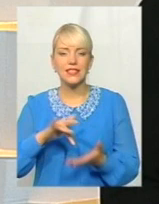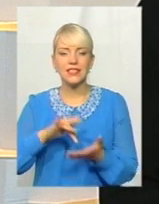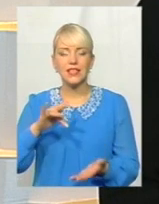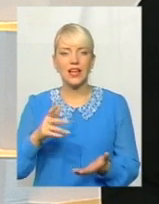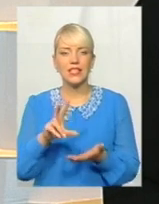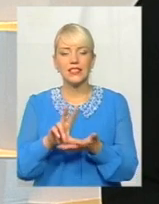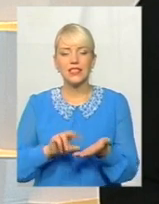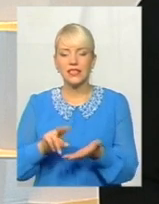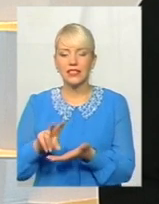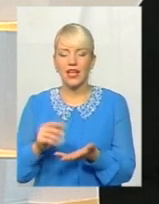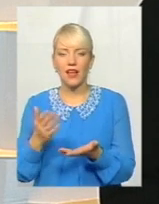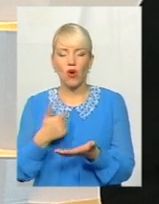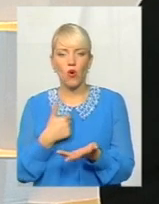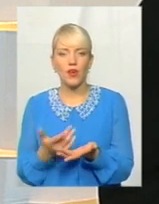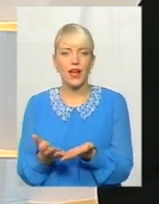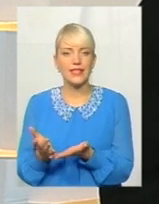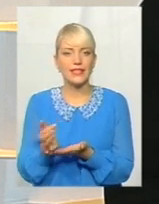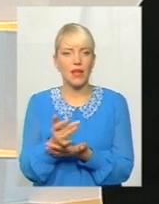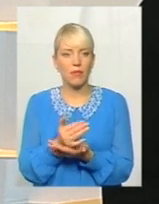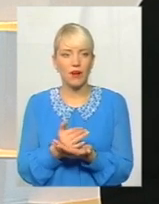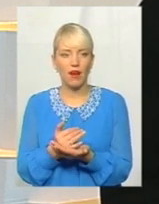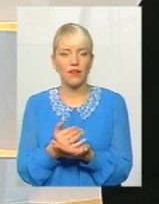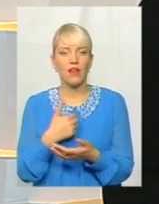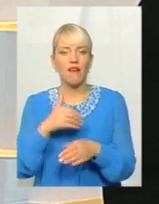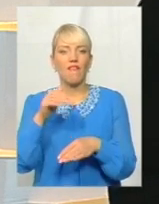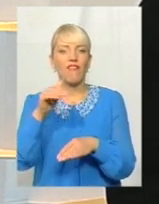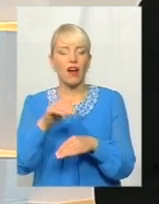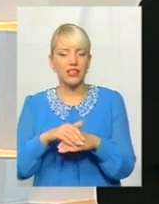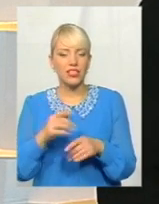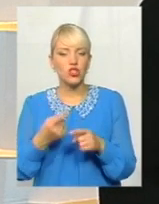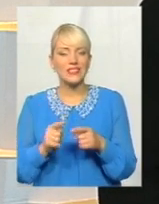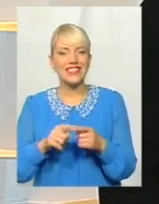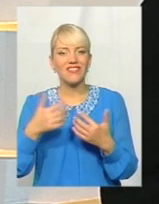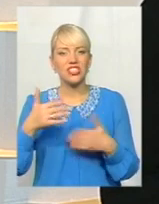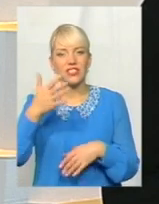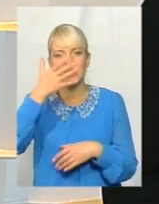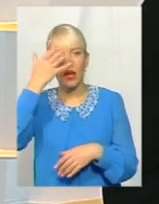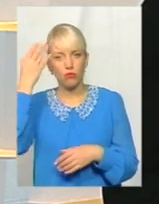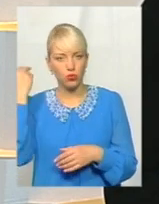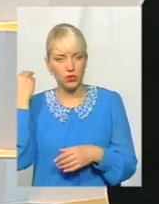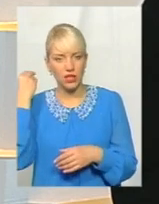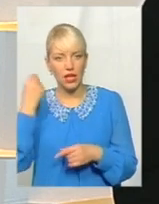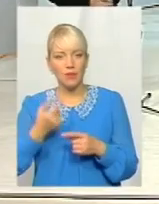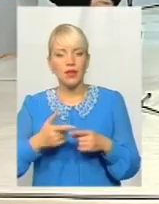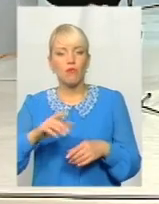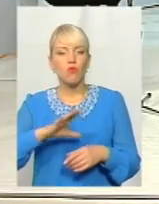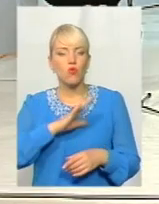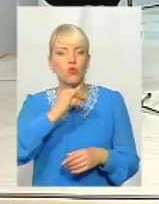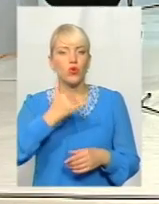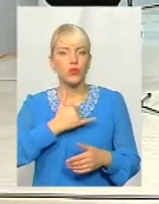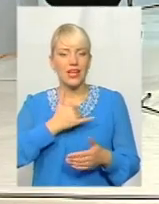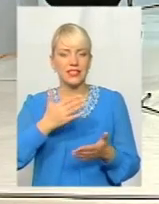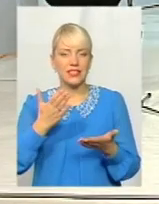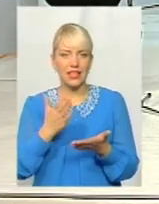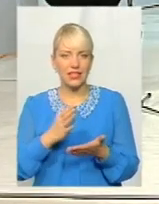я зібрав, фактично забутий. Хоча у нас були такі центри, як це